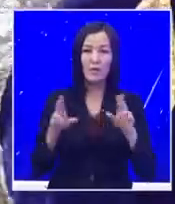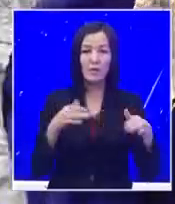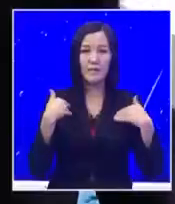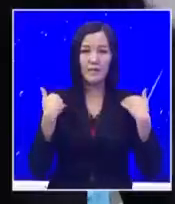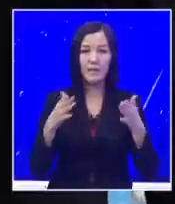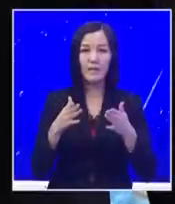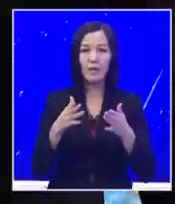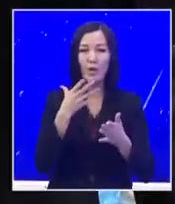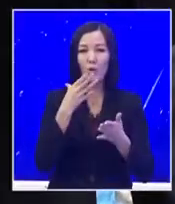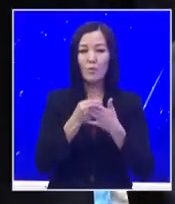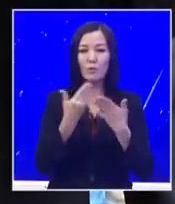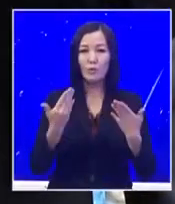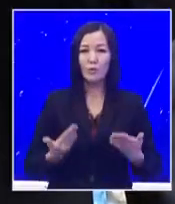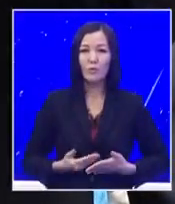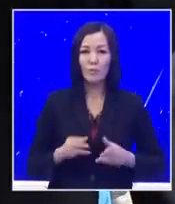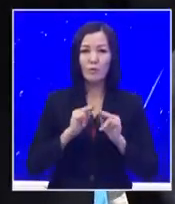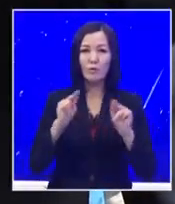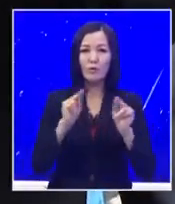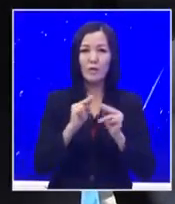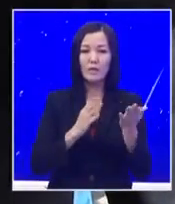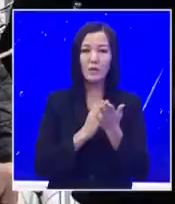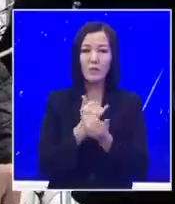Григорьевна саналы ғұмырын ұстаздық етуге арнаған.